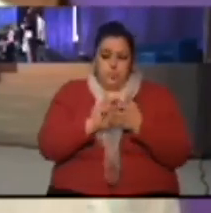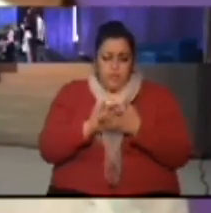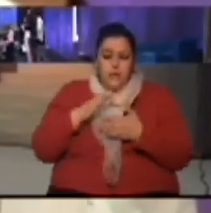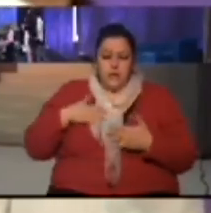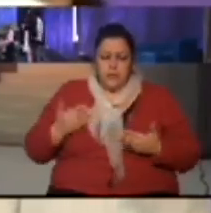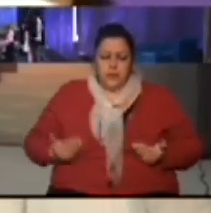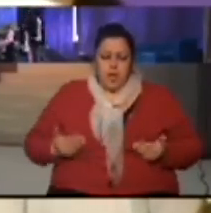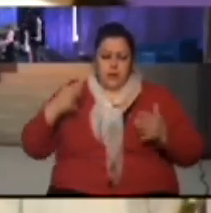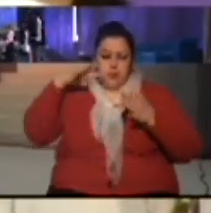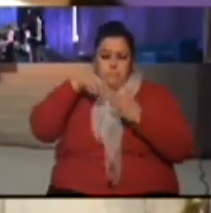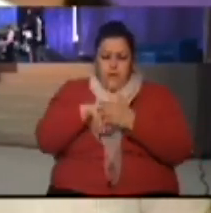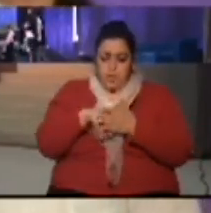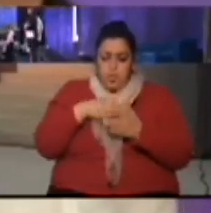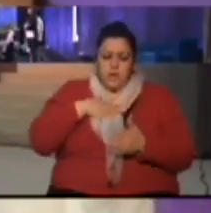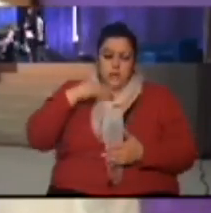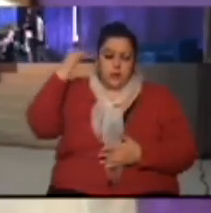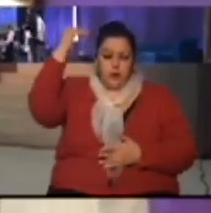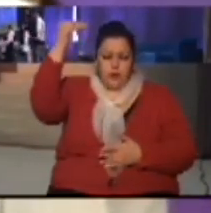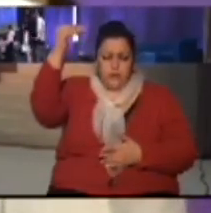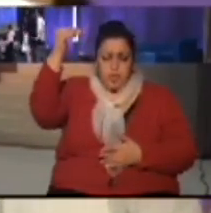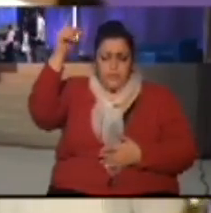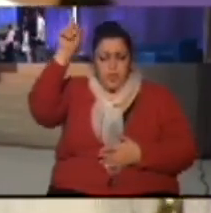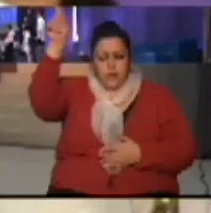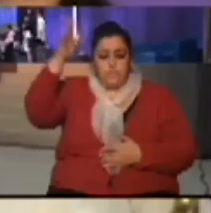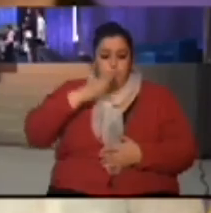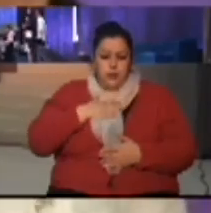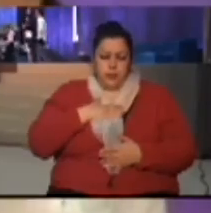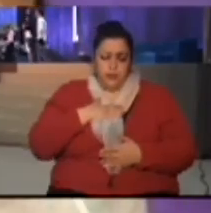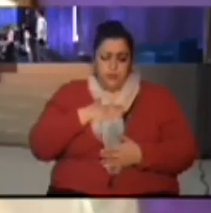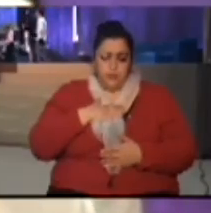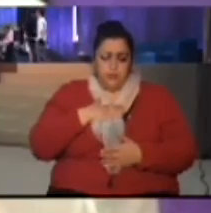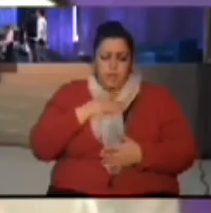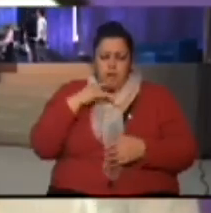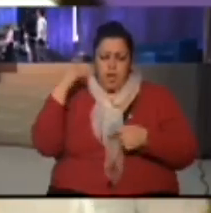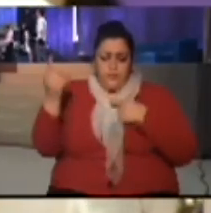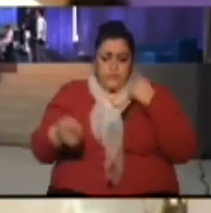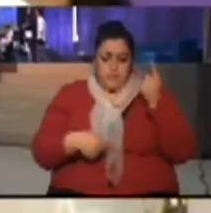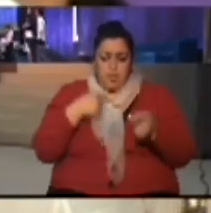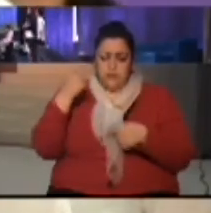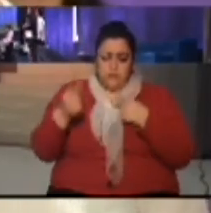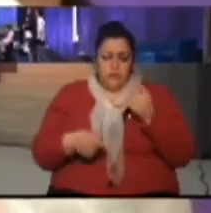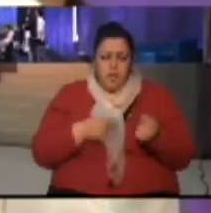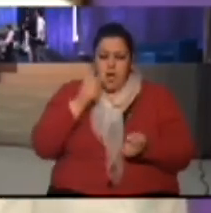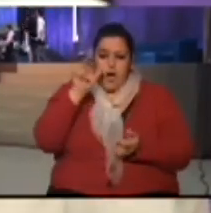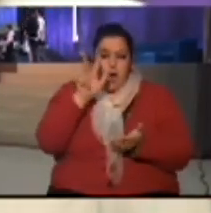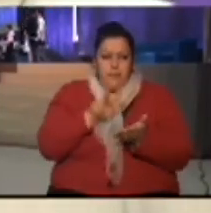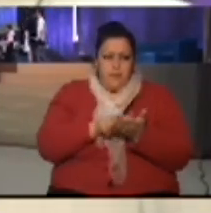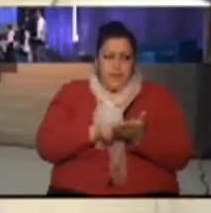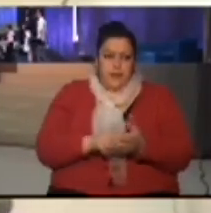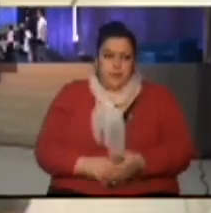մեջ, ես քոնն եմ, դու իմն ես, հավիտյան,